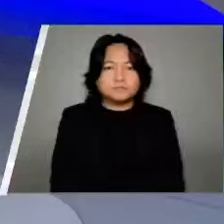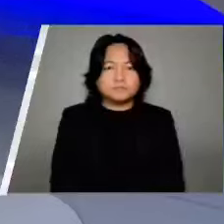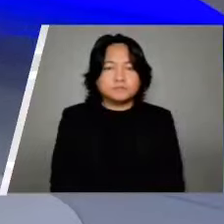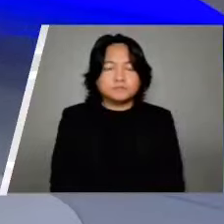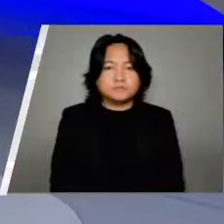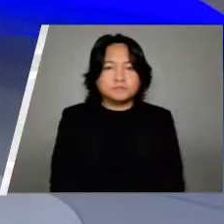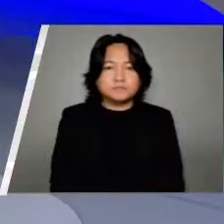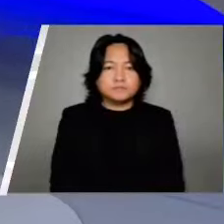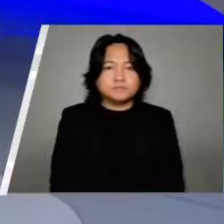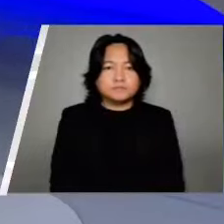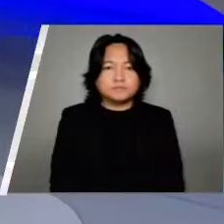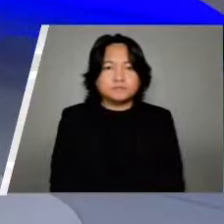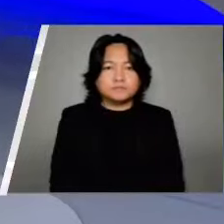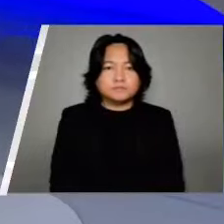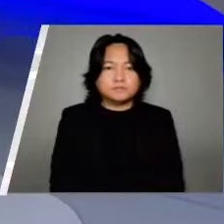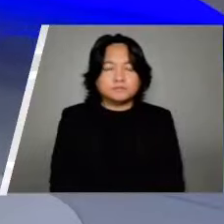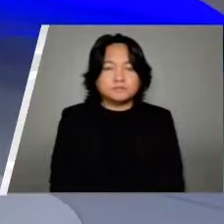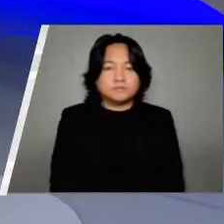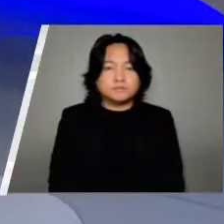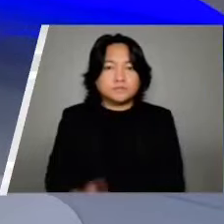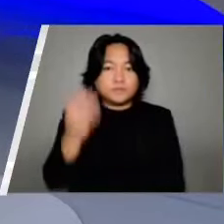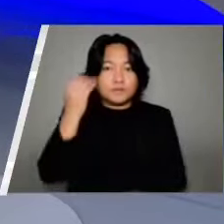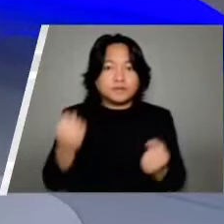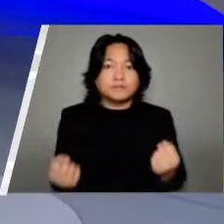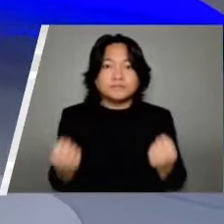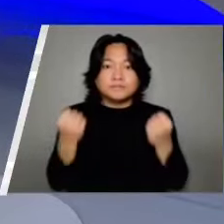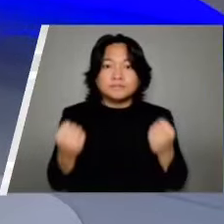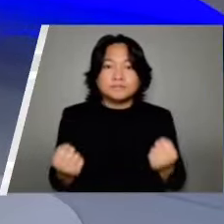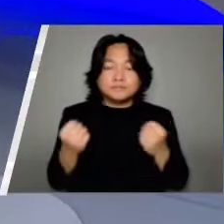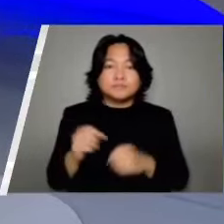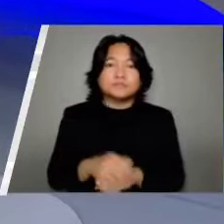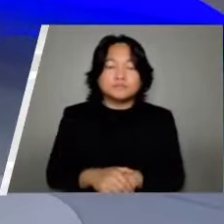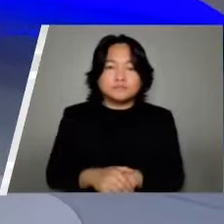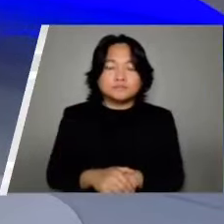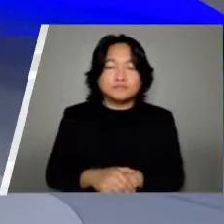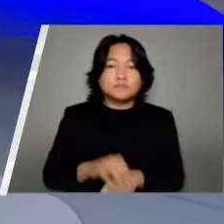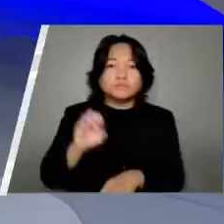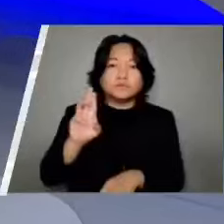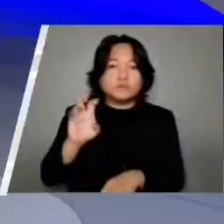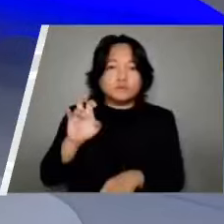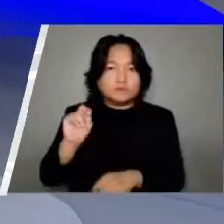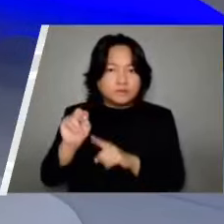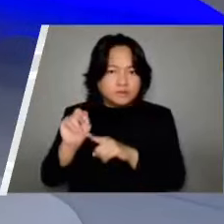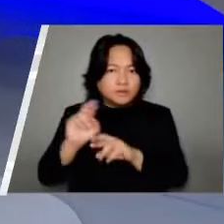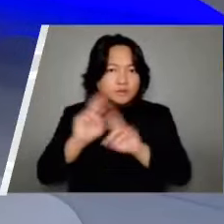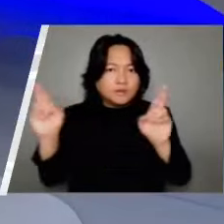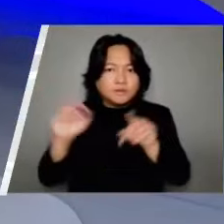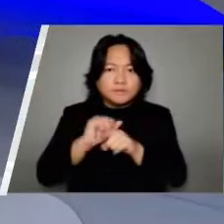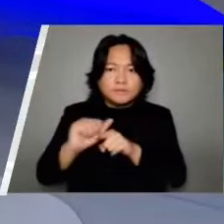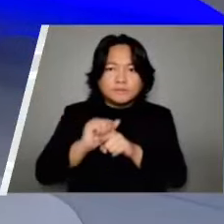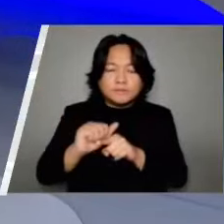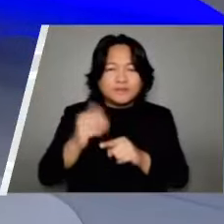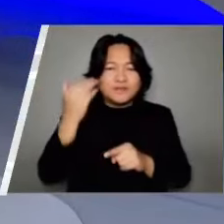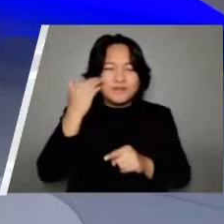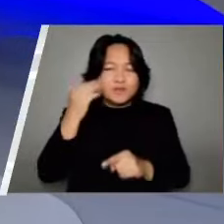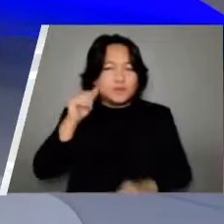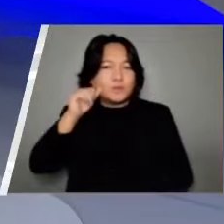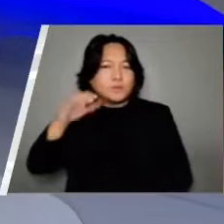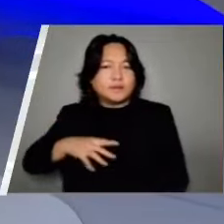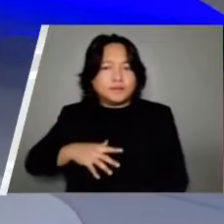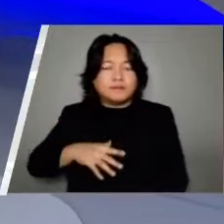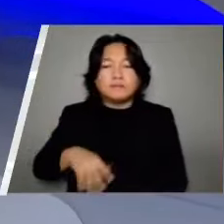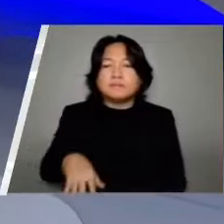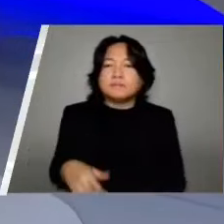Balik training na si weightlifter Elrin Ando para sa Paris Olympics sa Hulyo. Lalaban si Ando sa women's 59-kilogram